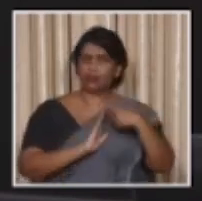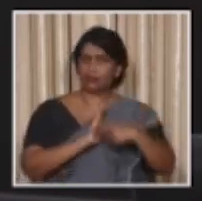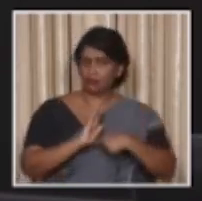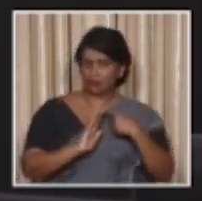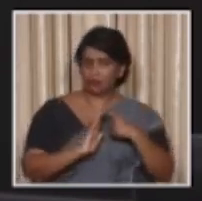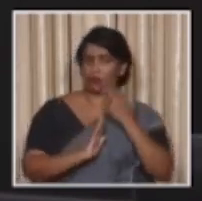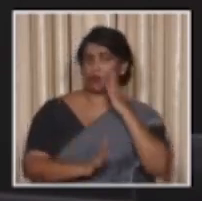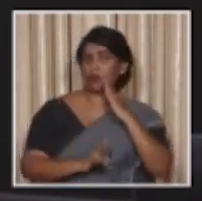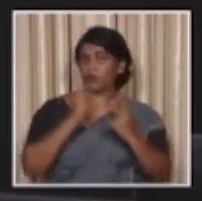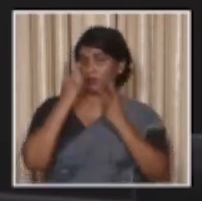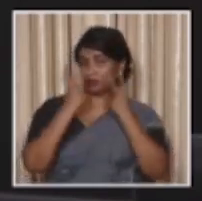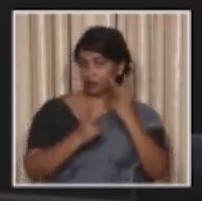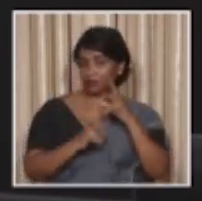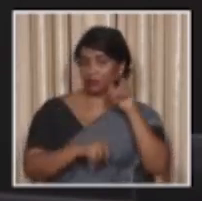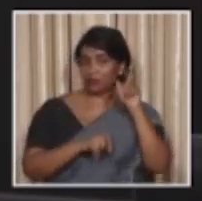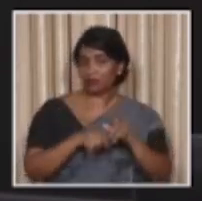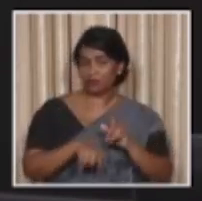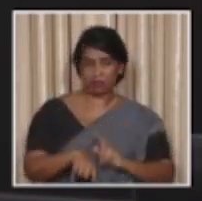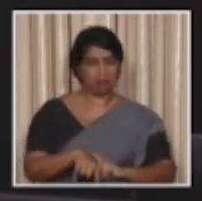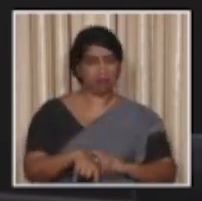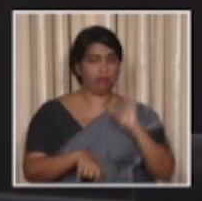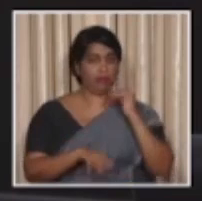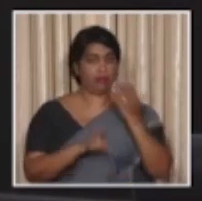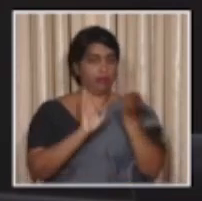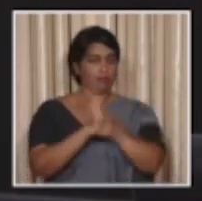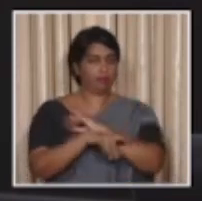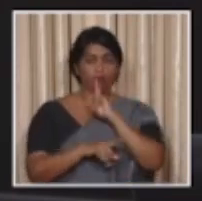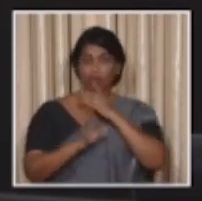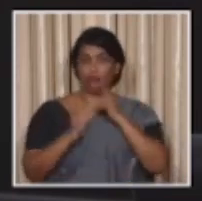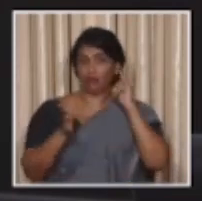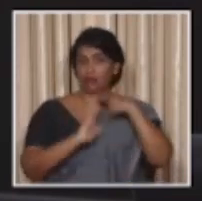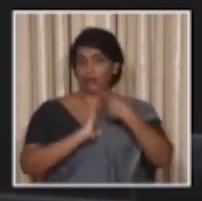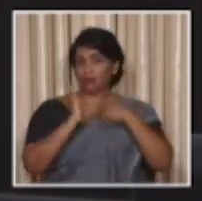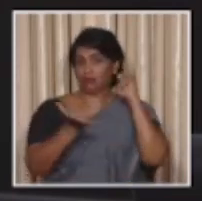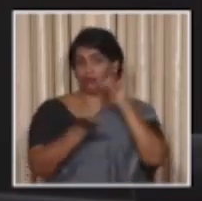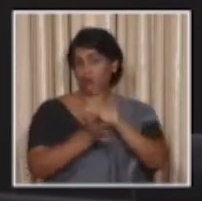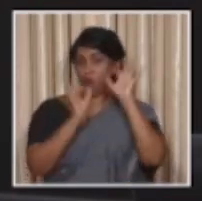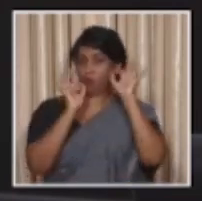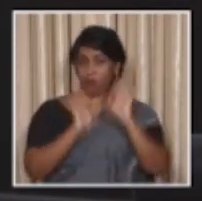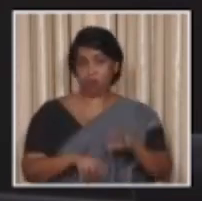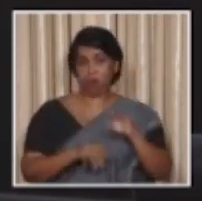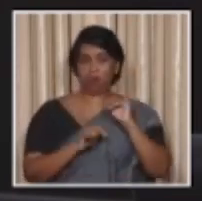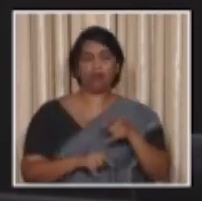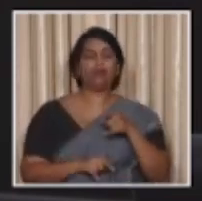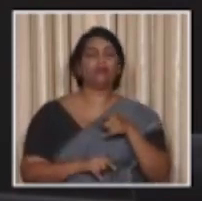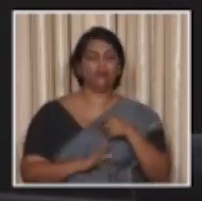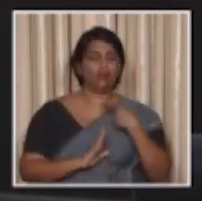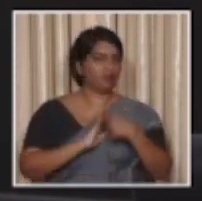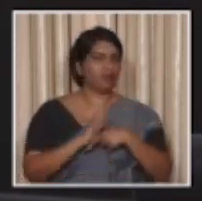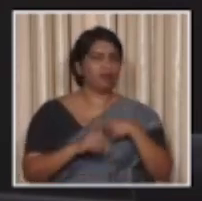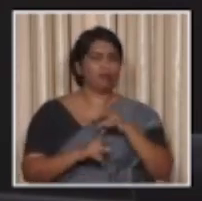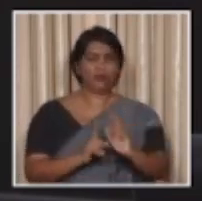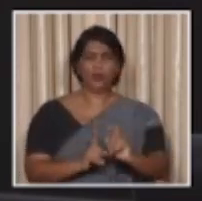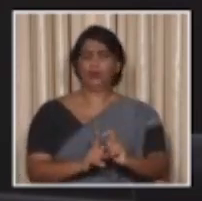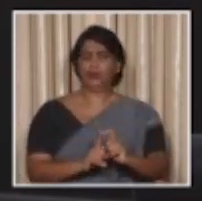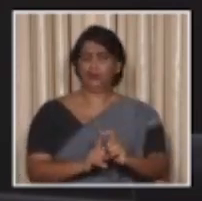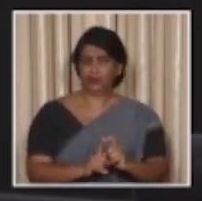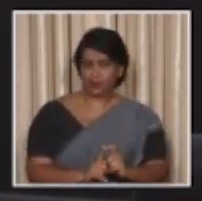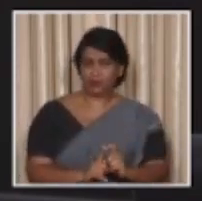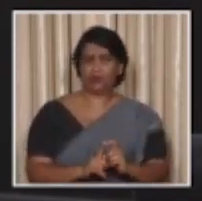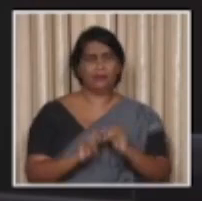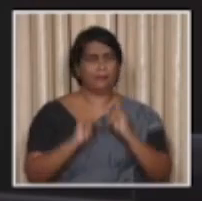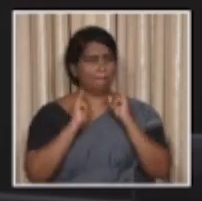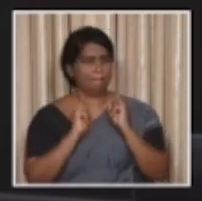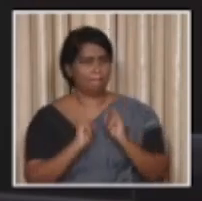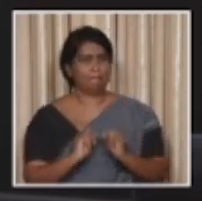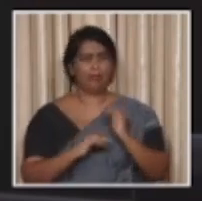ලංකාවේ සංචාරයක කරන අයට අනතුරු අඟවලා තිබුණ පසුබිම්. ඒ කියන්නේ මේ රට තුළ ඉතාමත්ම කුරිරු වෙච්ච, මෙලෙච්ච